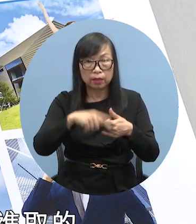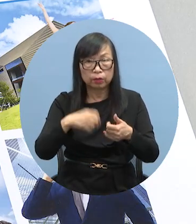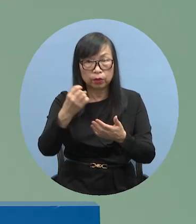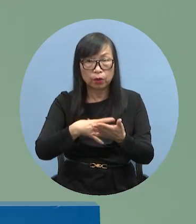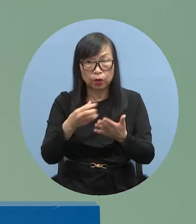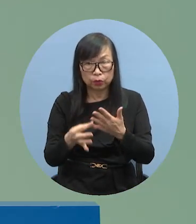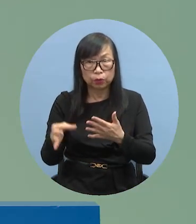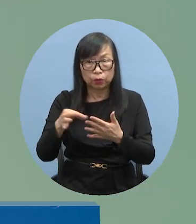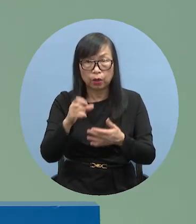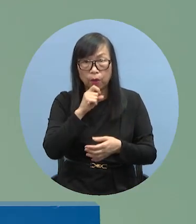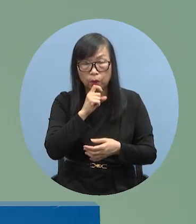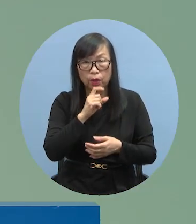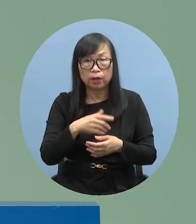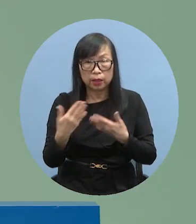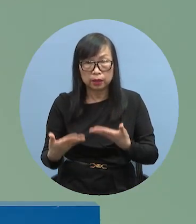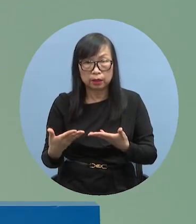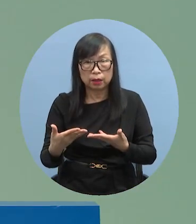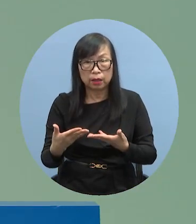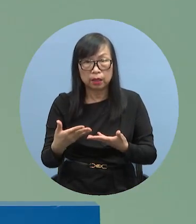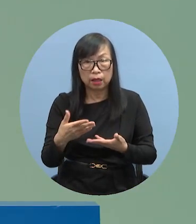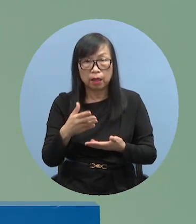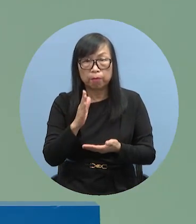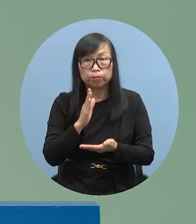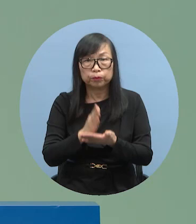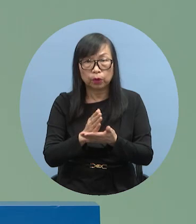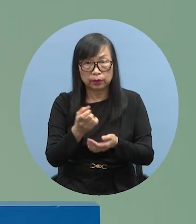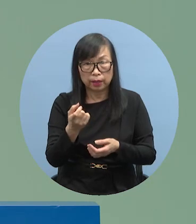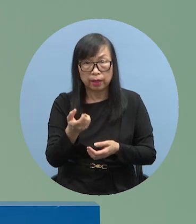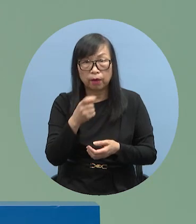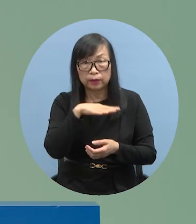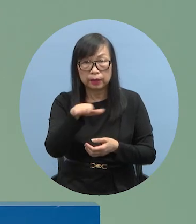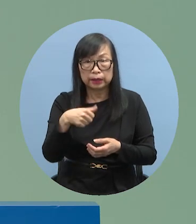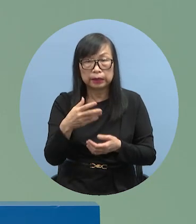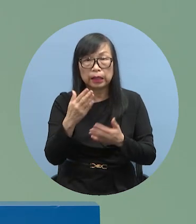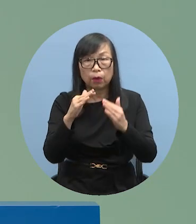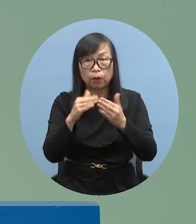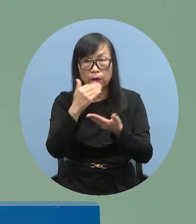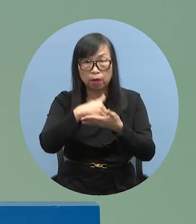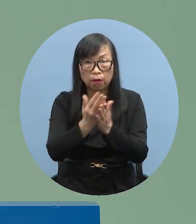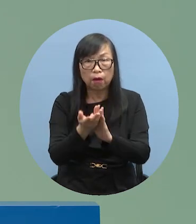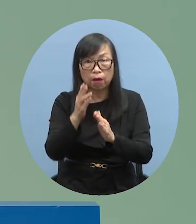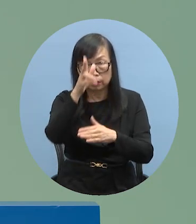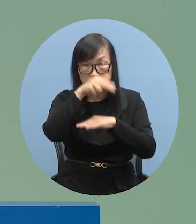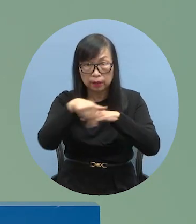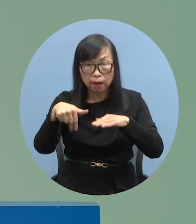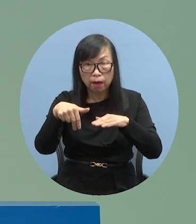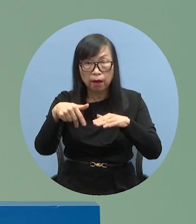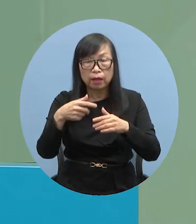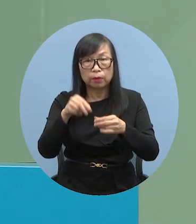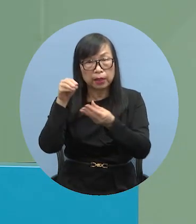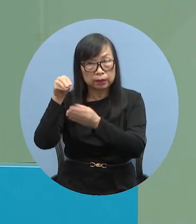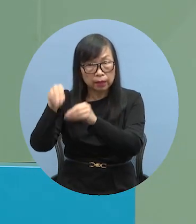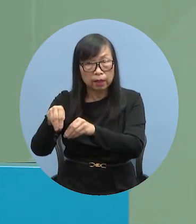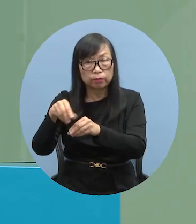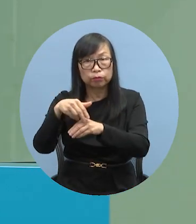的。 咁仲有一個，我哋今次咧有啲唔同嘅，我哋有產業政策嘅，有一啲度身訂造嘅，咁啊令